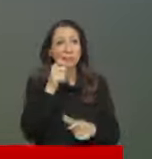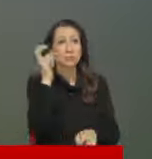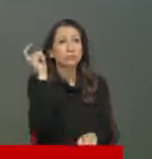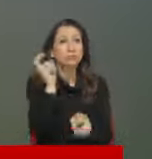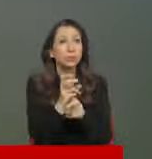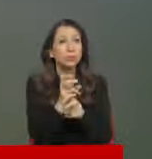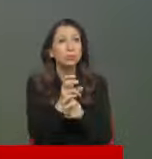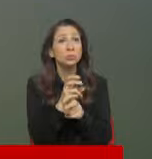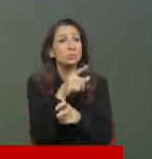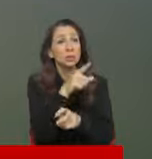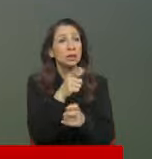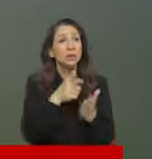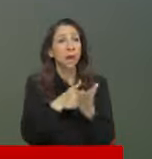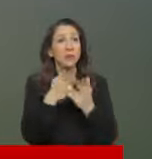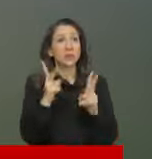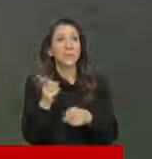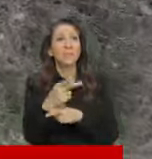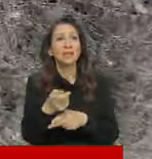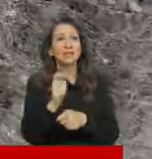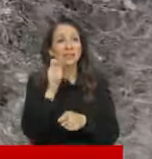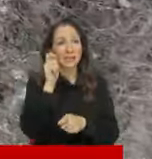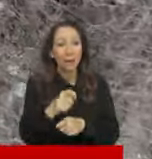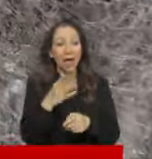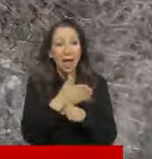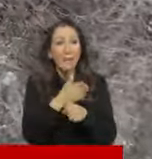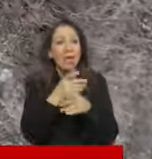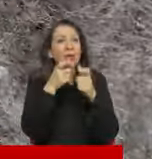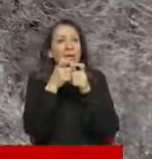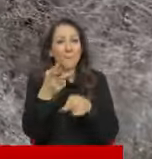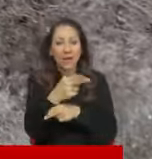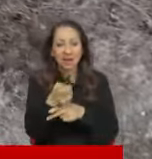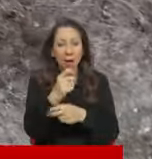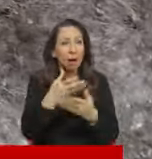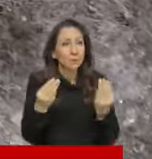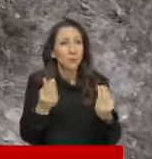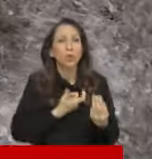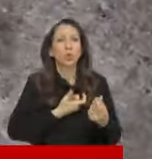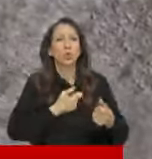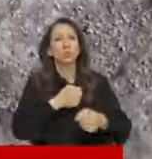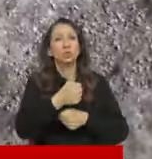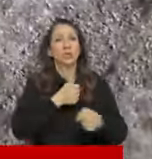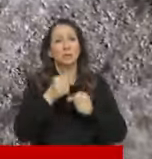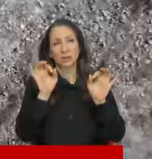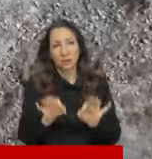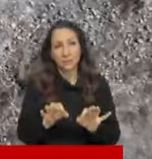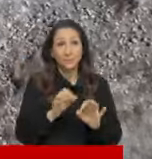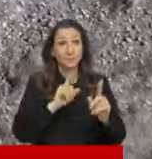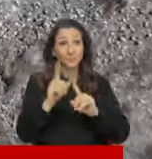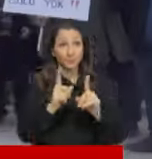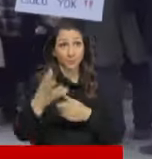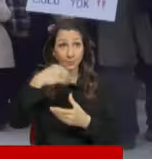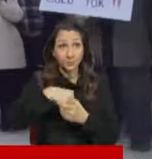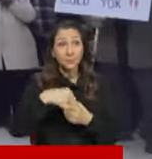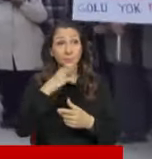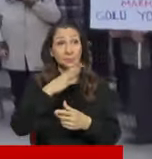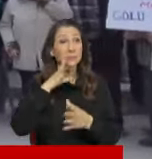kalmayan Göl arazisi tarımı açıldı balıkçılıkla geçinen ve ekmek kapılarını yitiren köylüler hukuk mücadelesi başlattı dava kapsamında